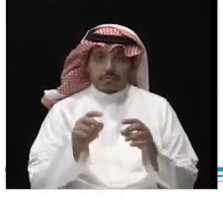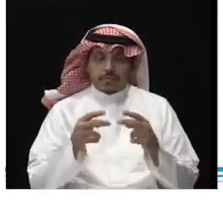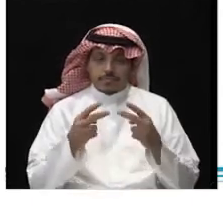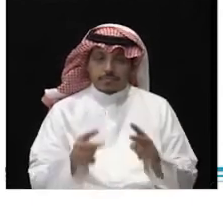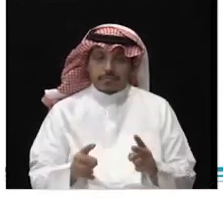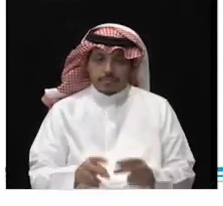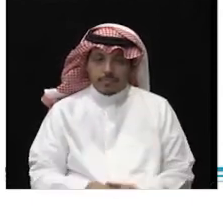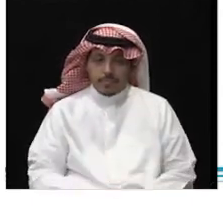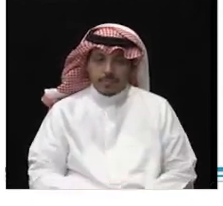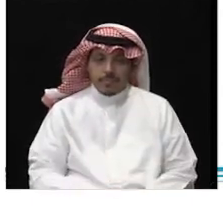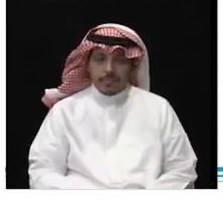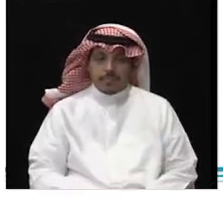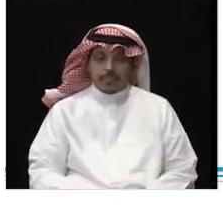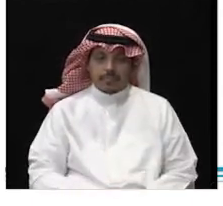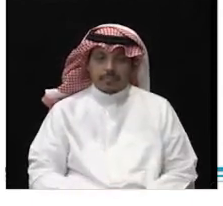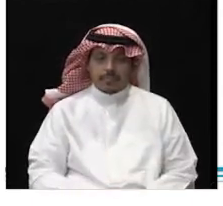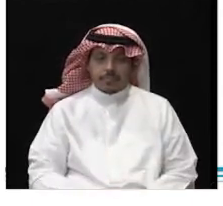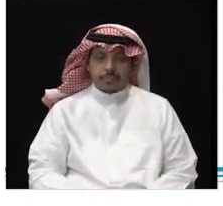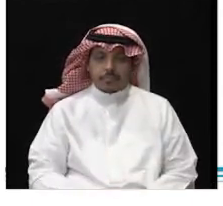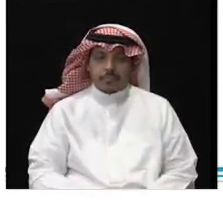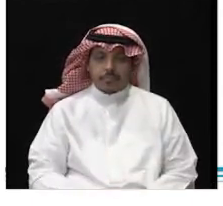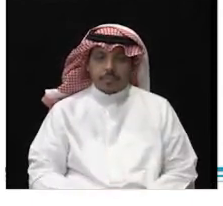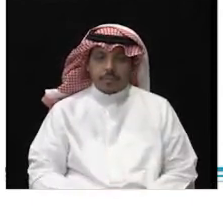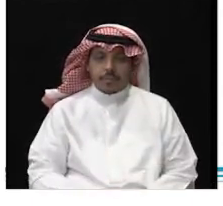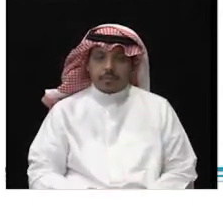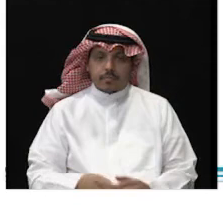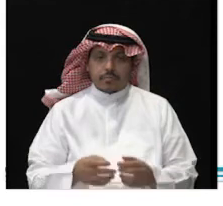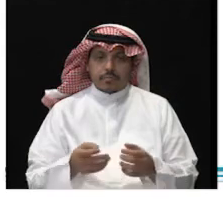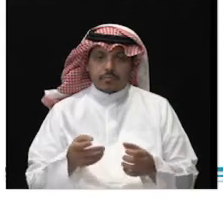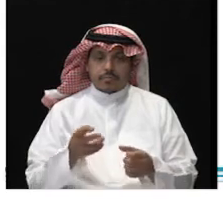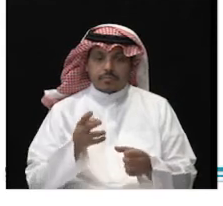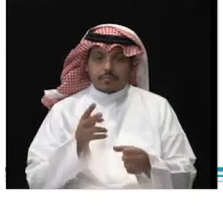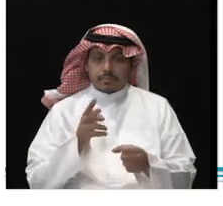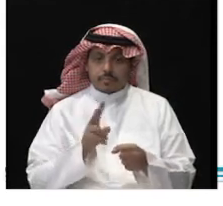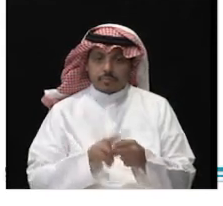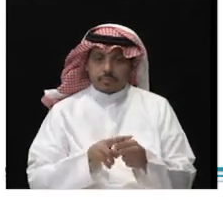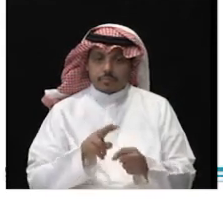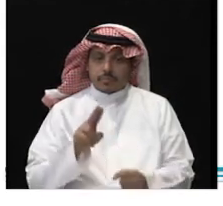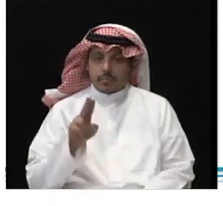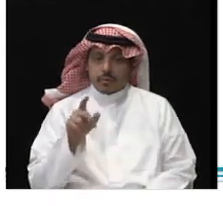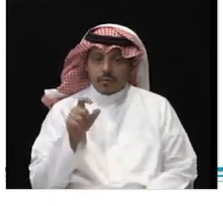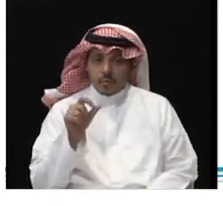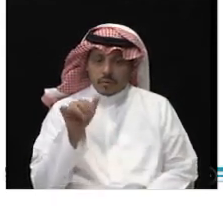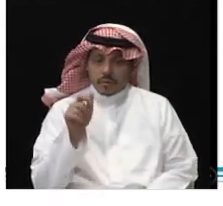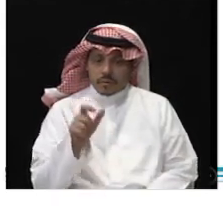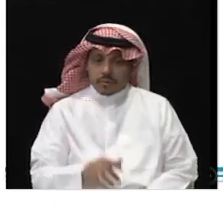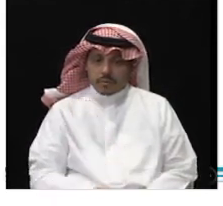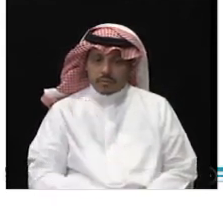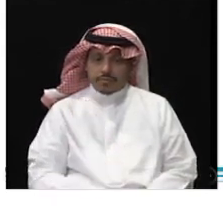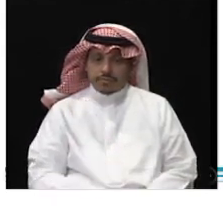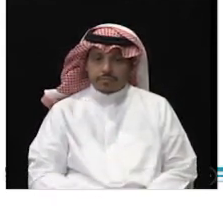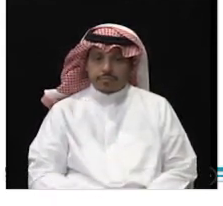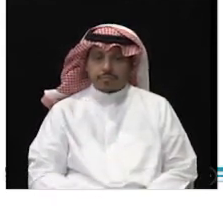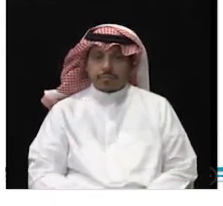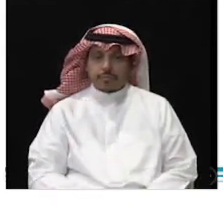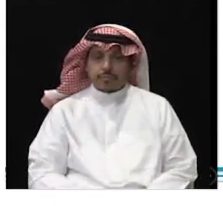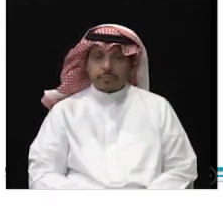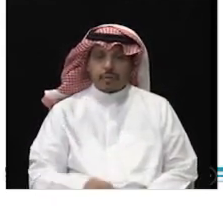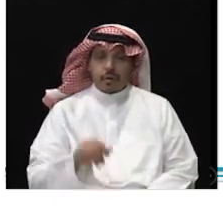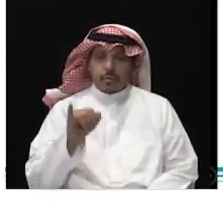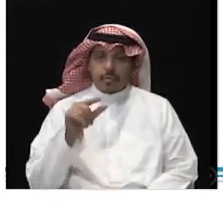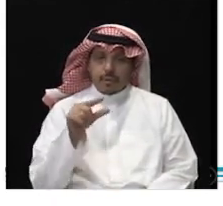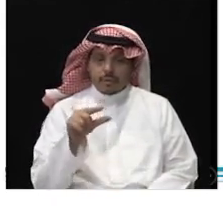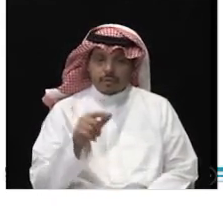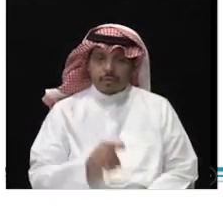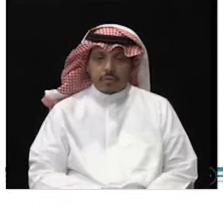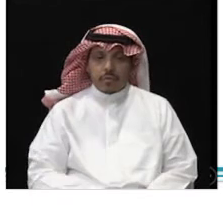تعالى في هذه المراجعة. إذن نتعرف على التنوين. أما الهدف الثاني فهو تدريبات على المد